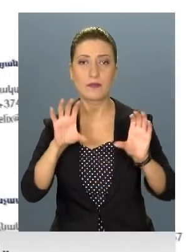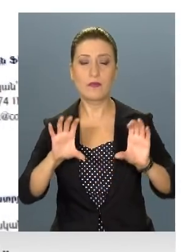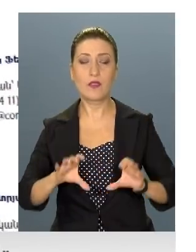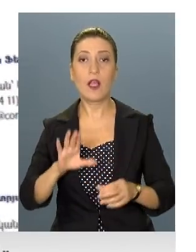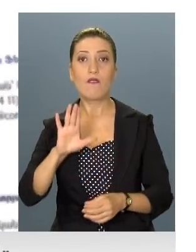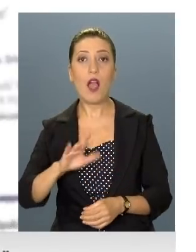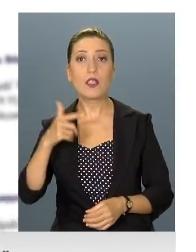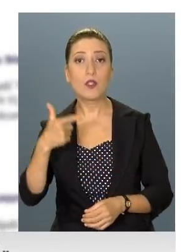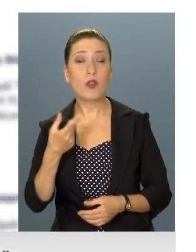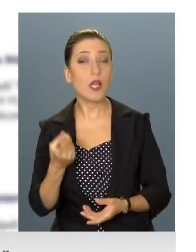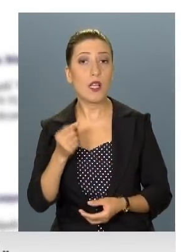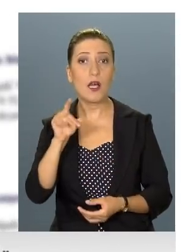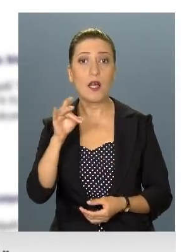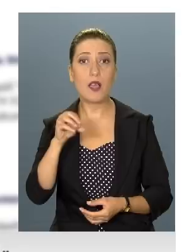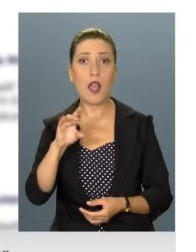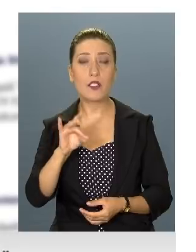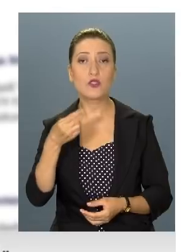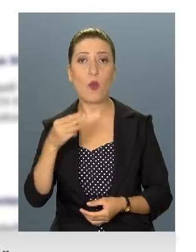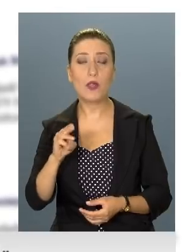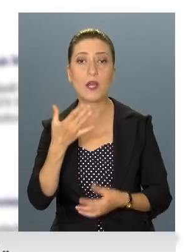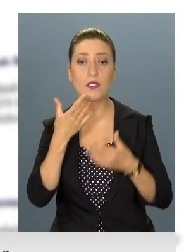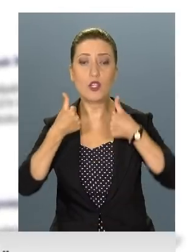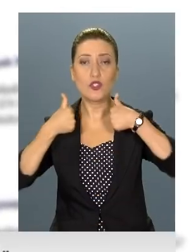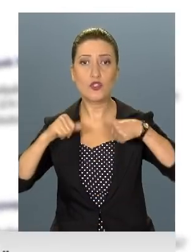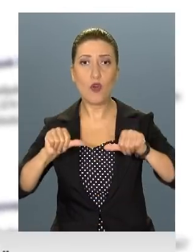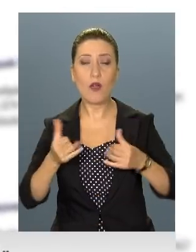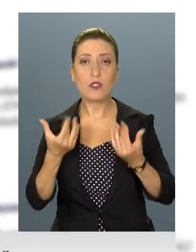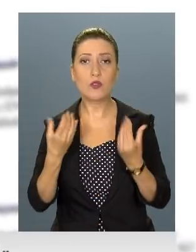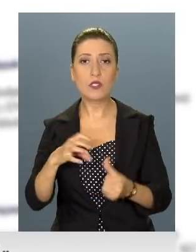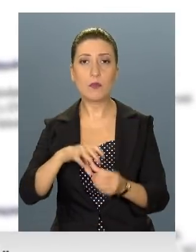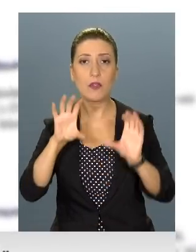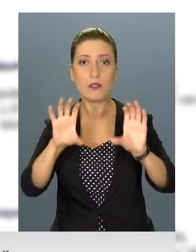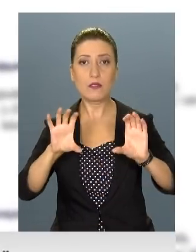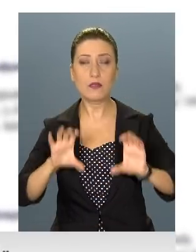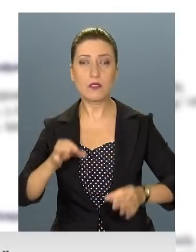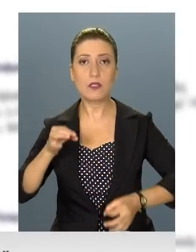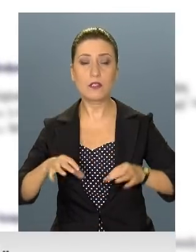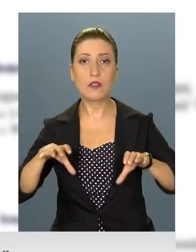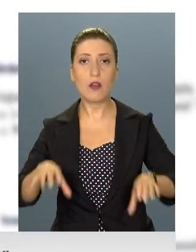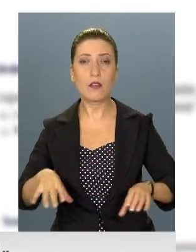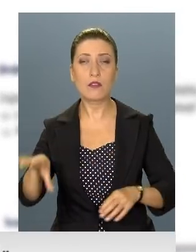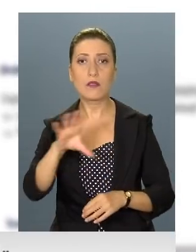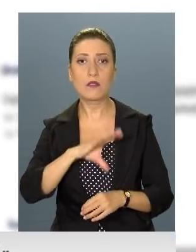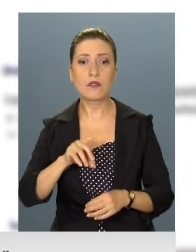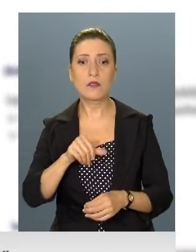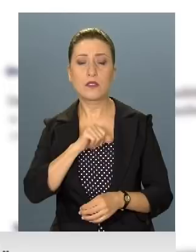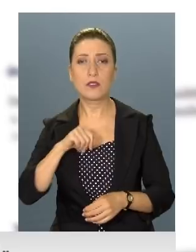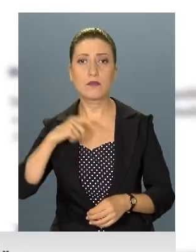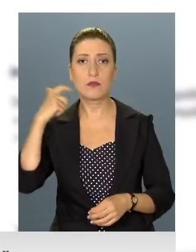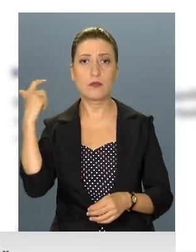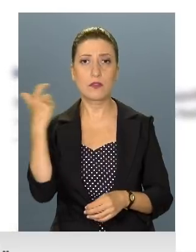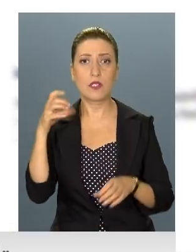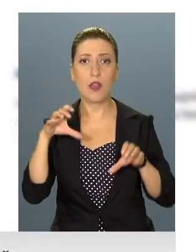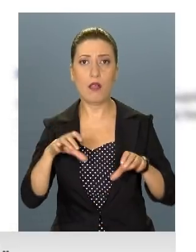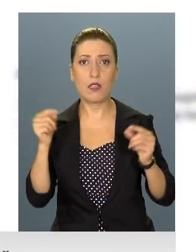Վահե Գրիգորյան, թե Հրայր Թովմասյան, ազգային ժողովում այսօր էլ սահմանադրական դատարանի ինքնահռչակ ու իրավական հիմքով ընտրված